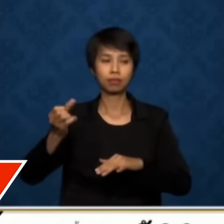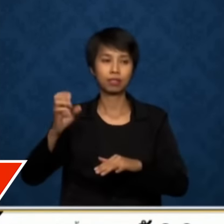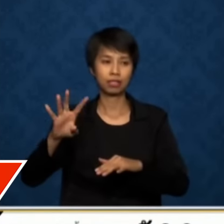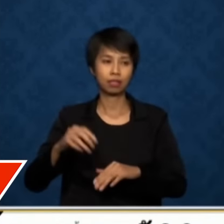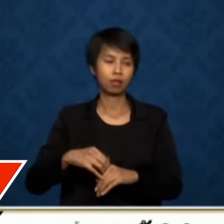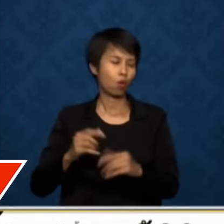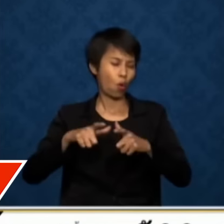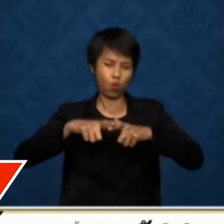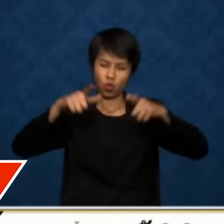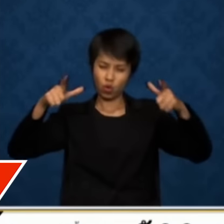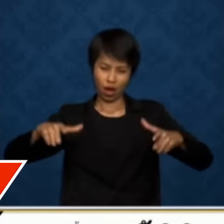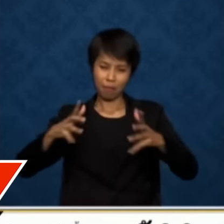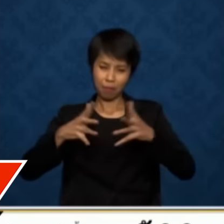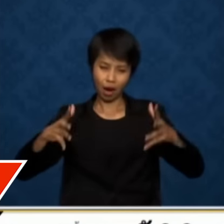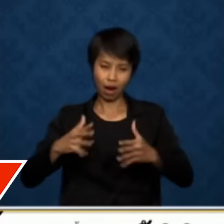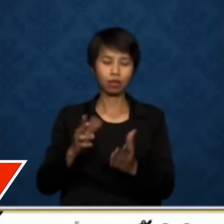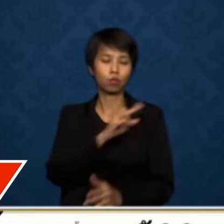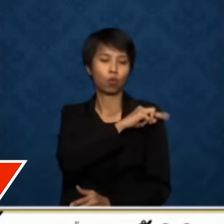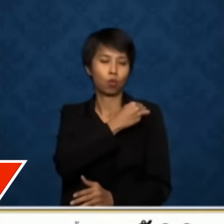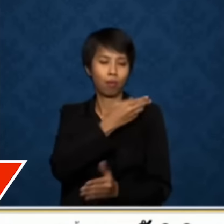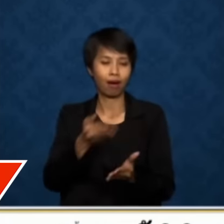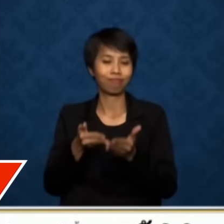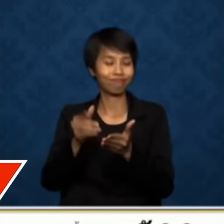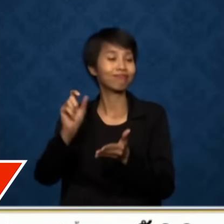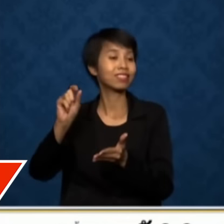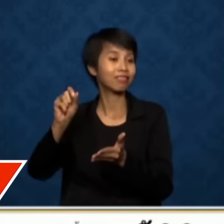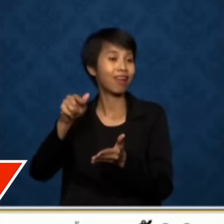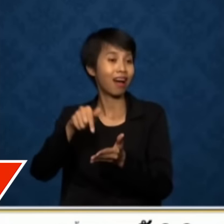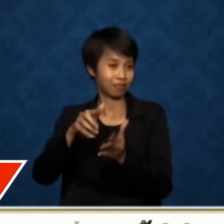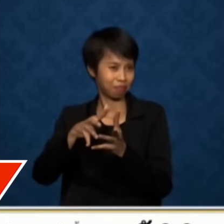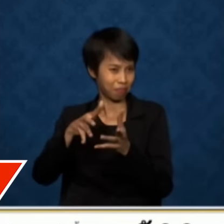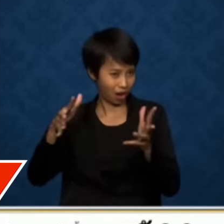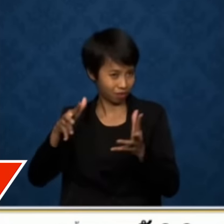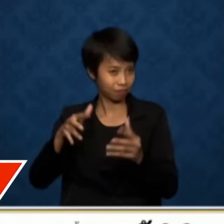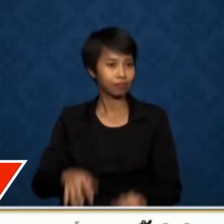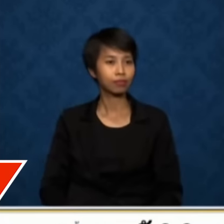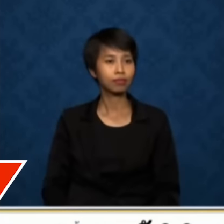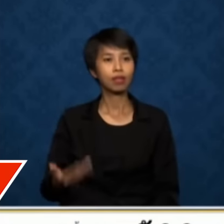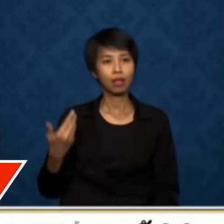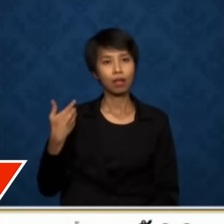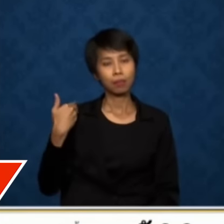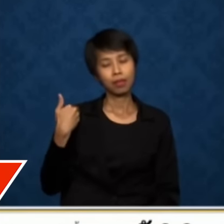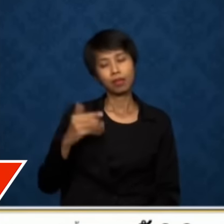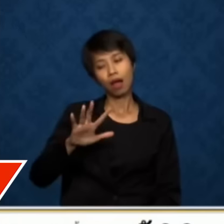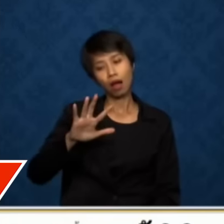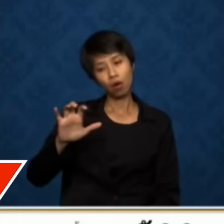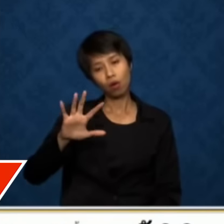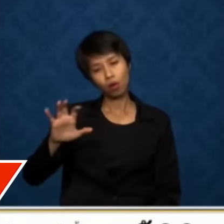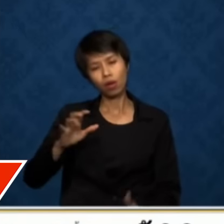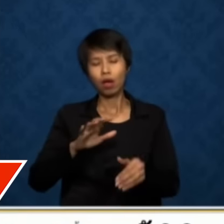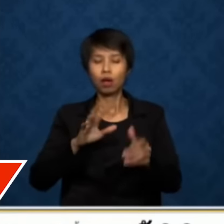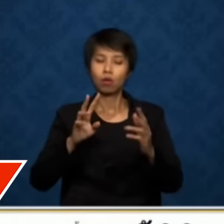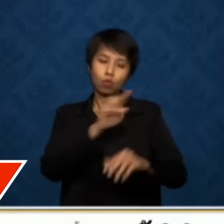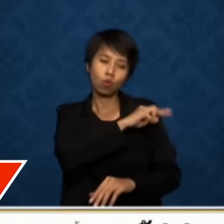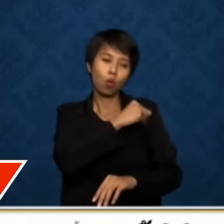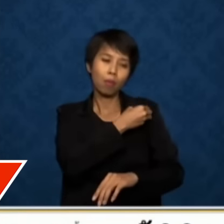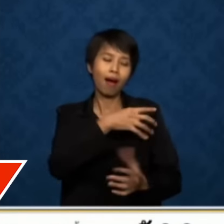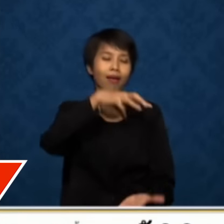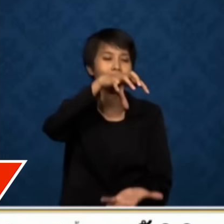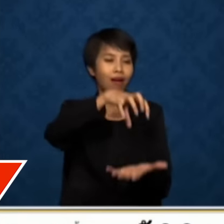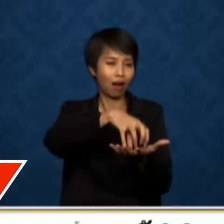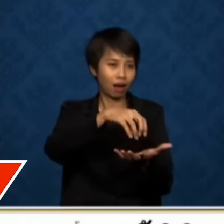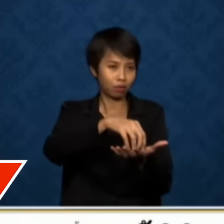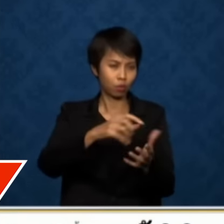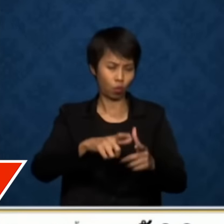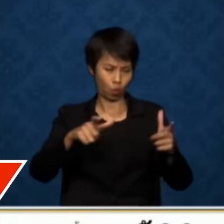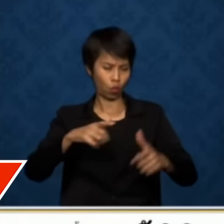ราชที่ผมจบมา 1,700 กว่าเตียงนี่ใหญ่สุดถ้าจะไซส์เดียวกันประมาณสัก 5-600 เตียงเนี่ยก็ประมาณโรงพยาบาลกลางอะไรแบบนี้นะครับก็ให